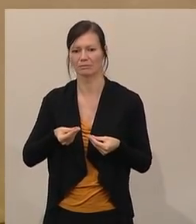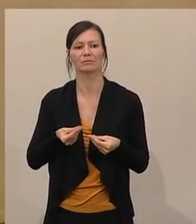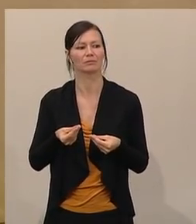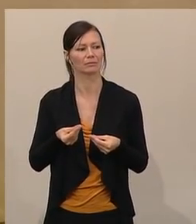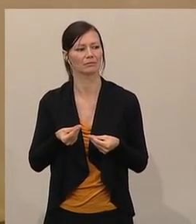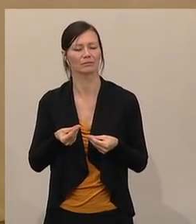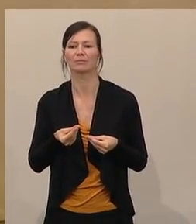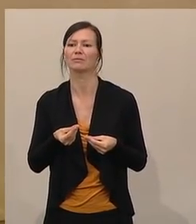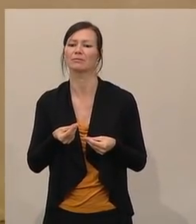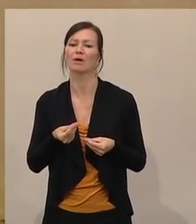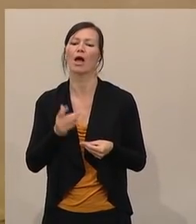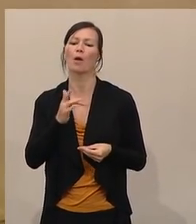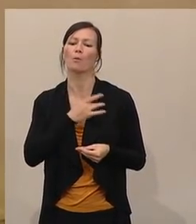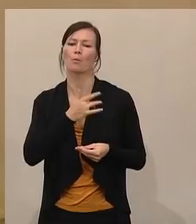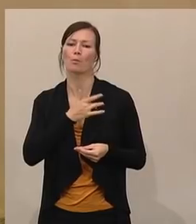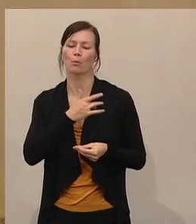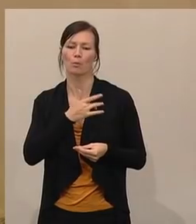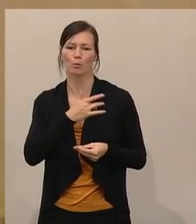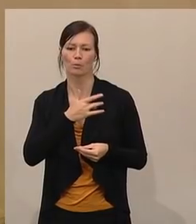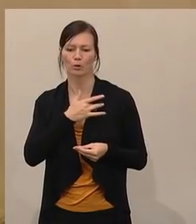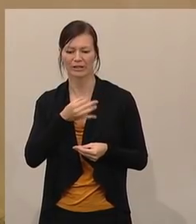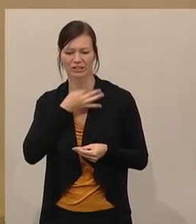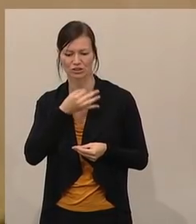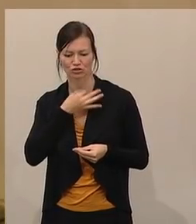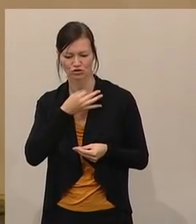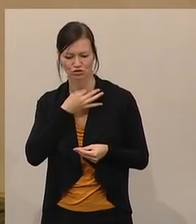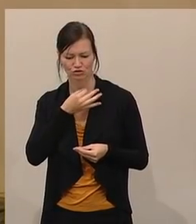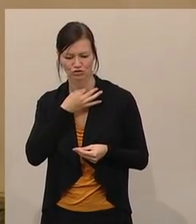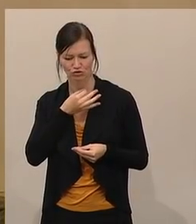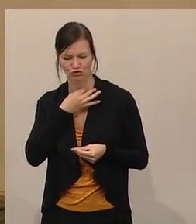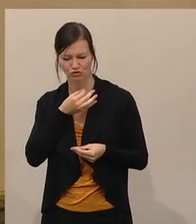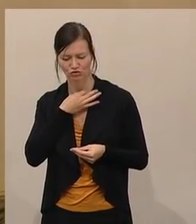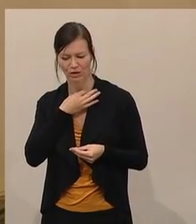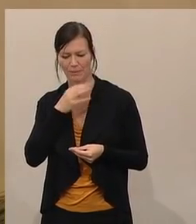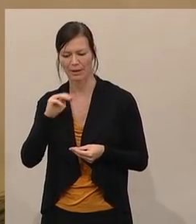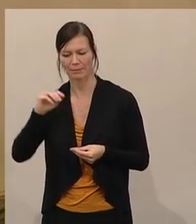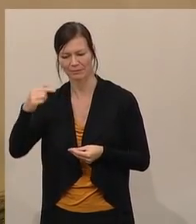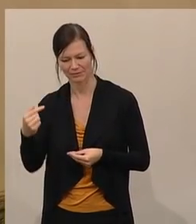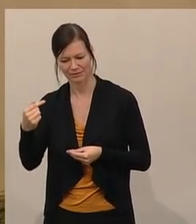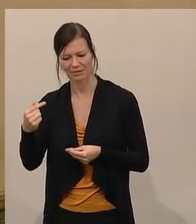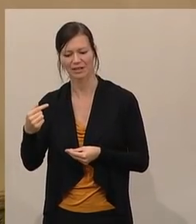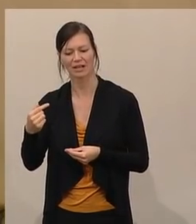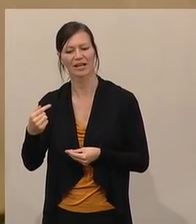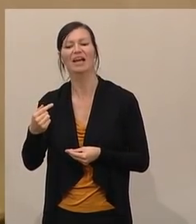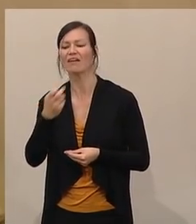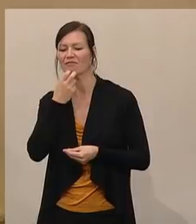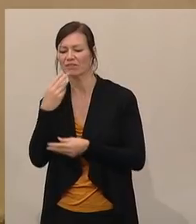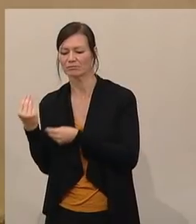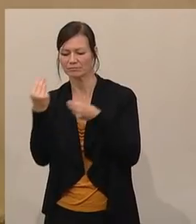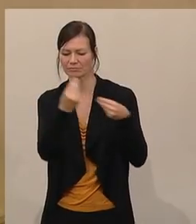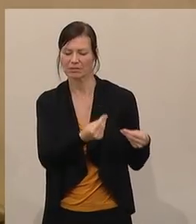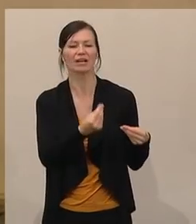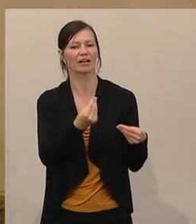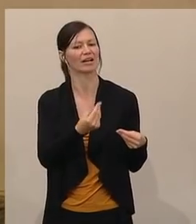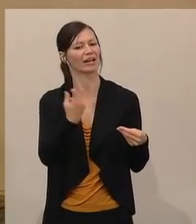Bürgerinnenstimme MB zur Überreichung an Bundesminister für Inneres Herbert Kickl, Bürgerinnenpostfach 1, Bismarck-Okay 1010